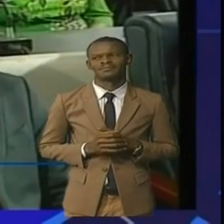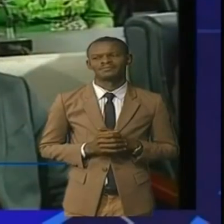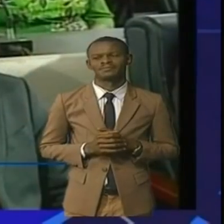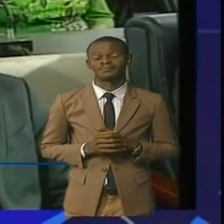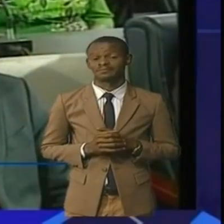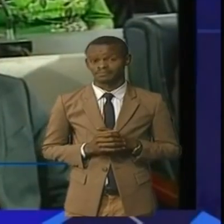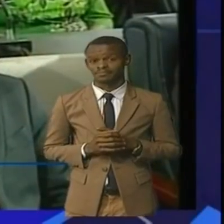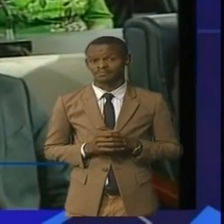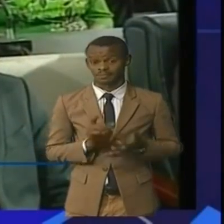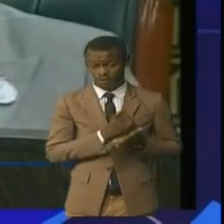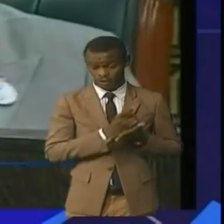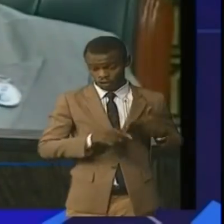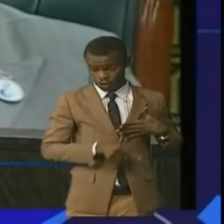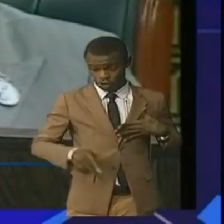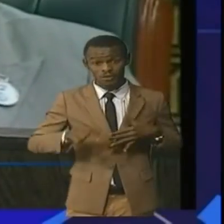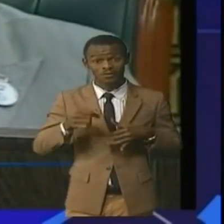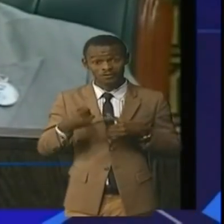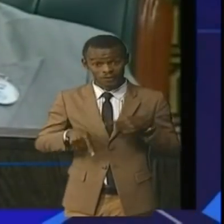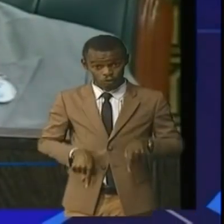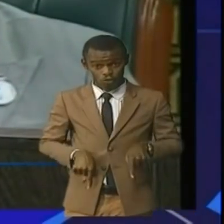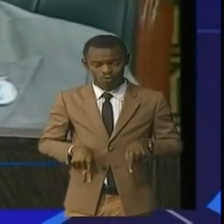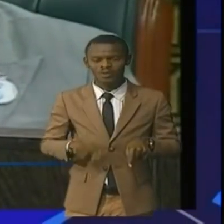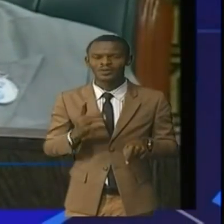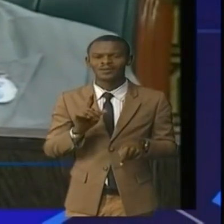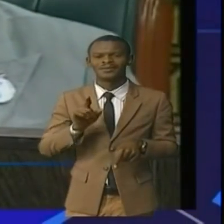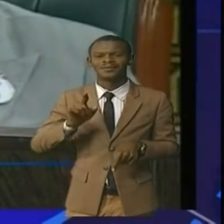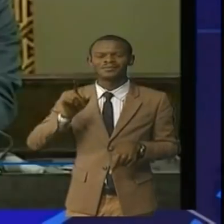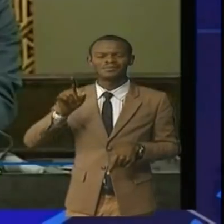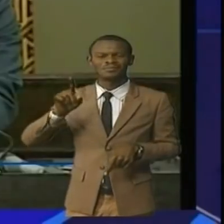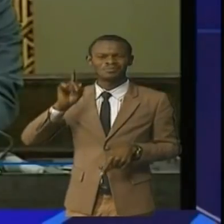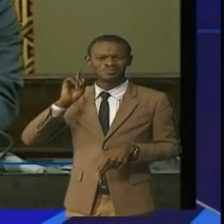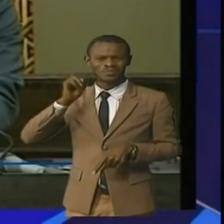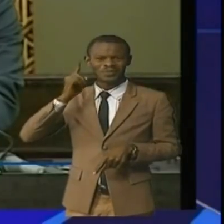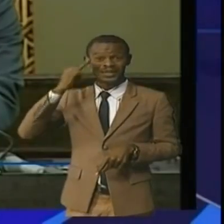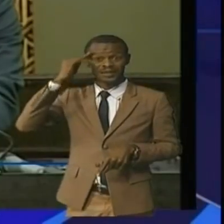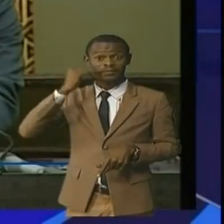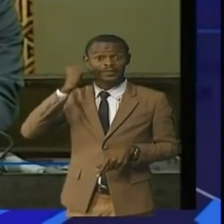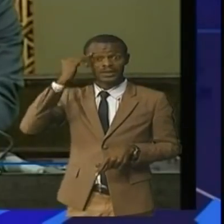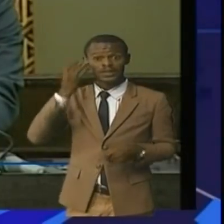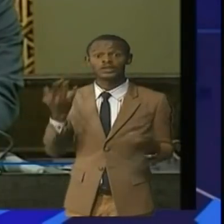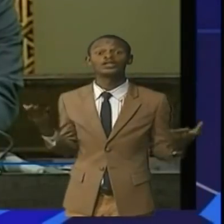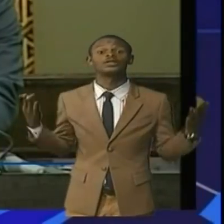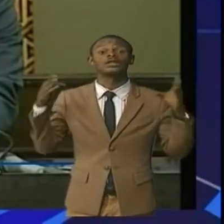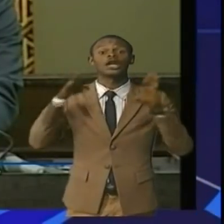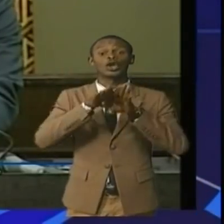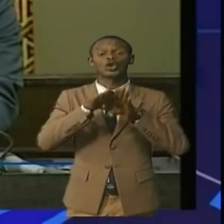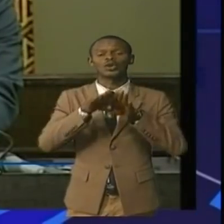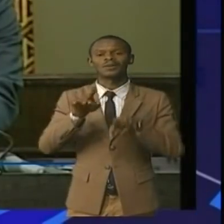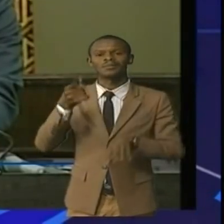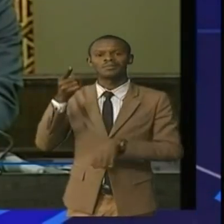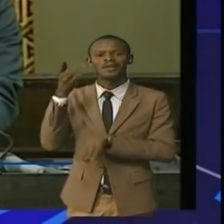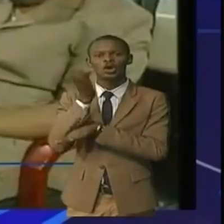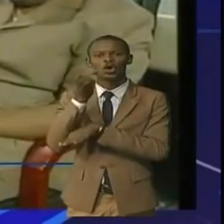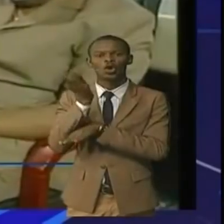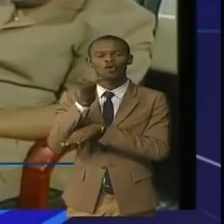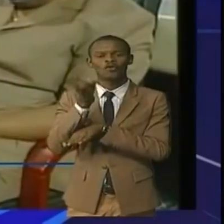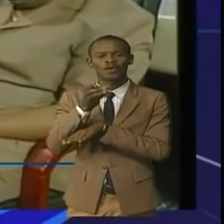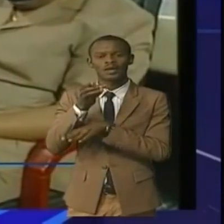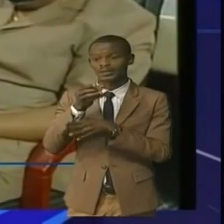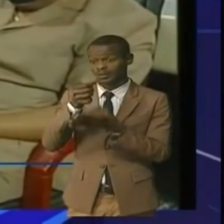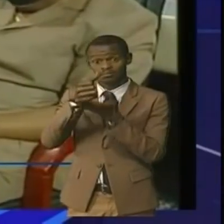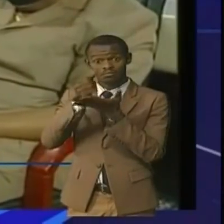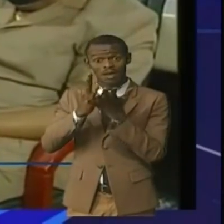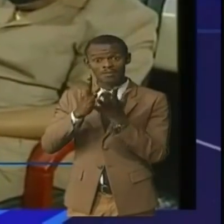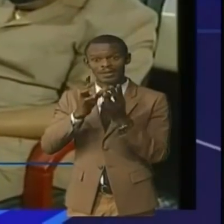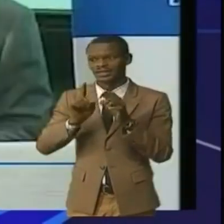Dans la semaine qui s'achève, le Premier ministre Samalou Kondé a clôturé la 12e conférence diplomatique en République démocratique du Congo. Au cours de ses